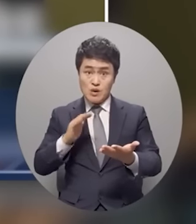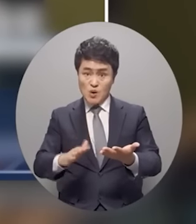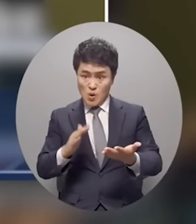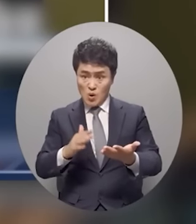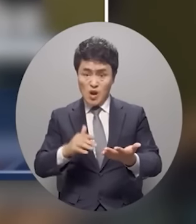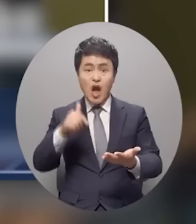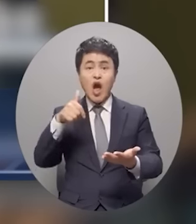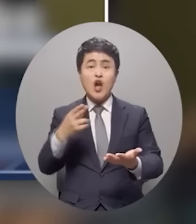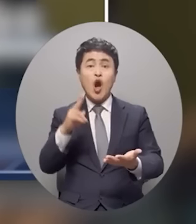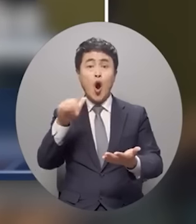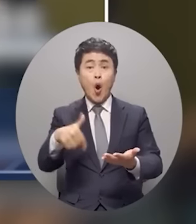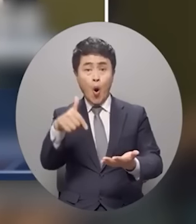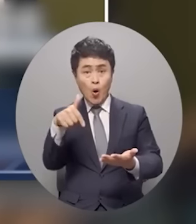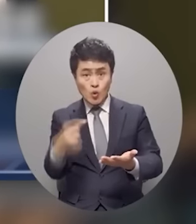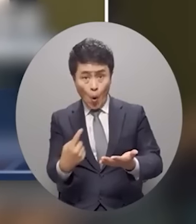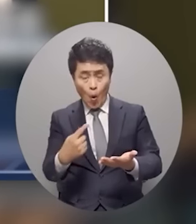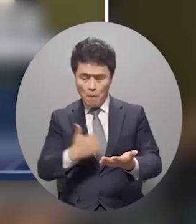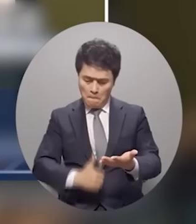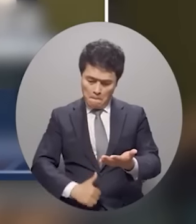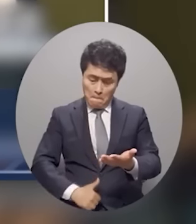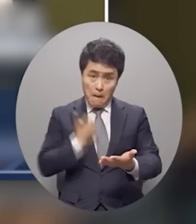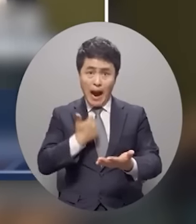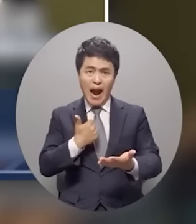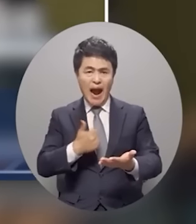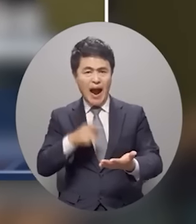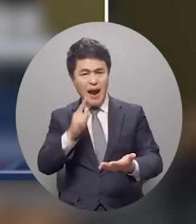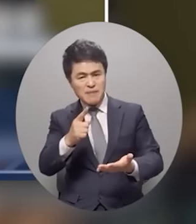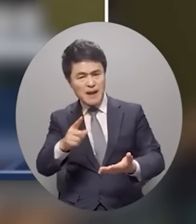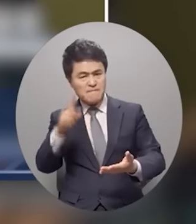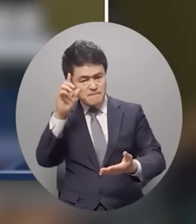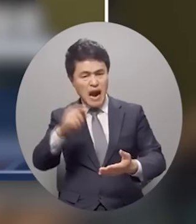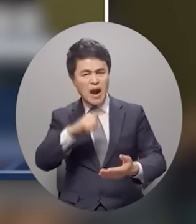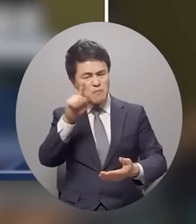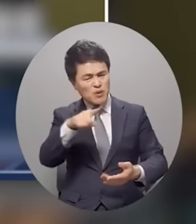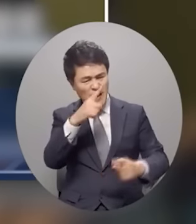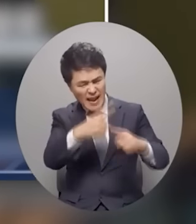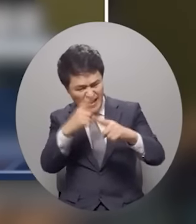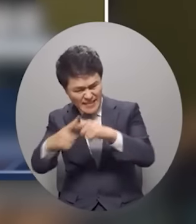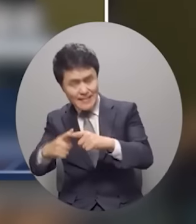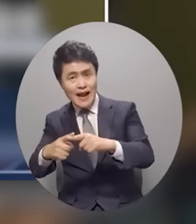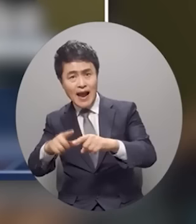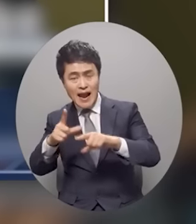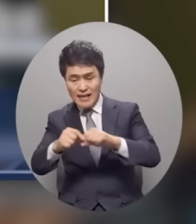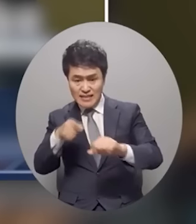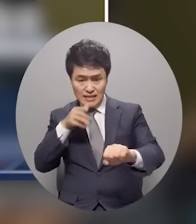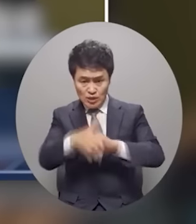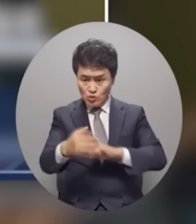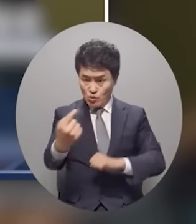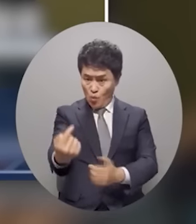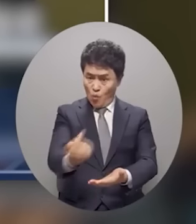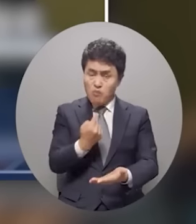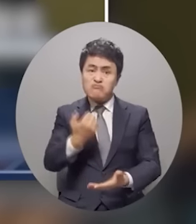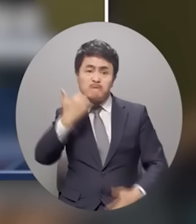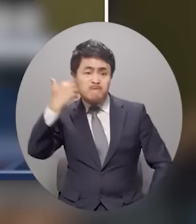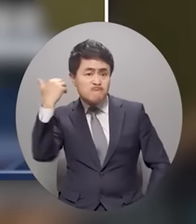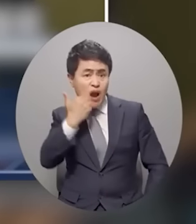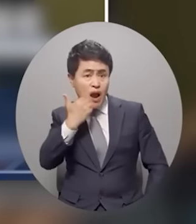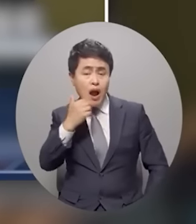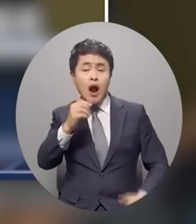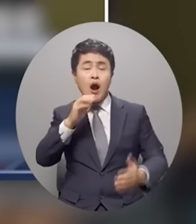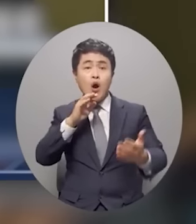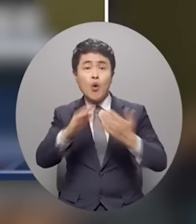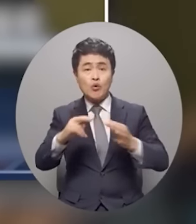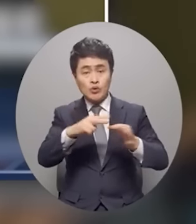경로 하시면서 어떤 엑가 이거를 올렸어라고 하시고 나서 그 직후에